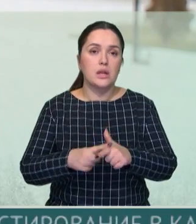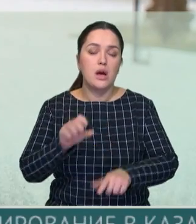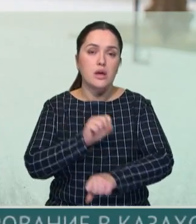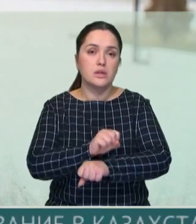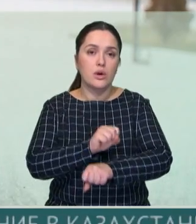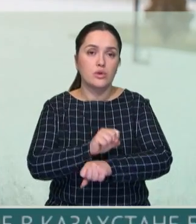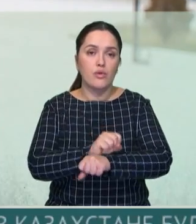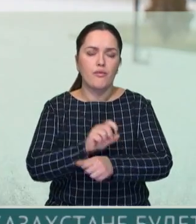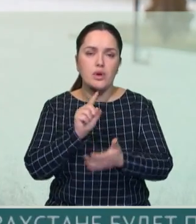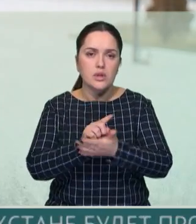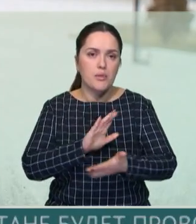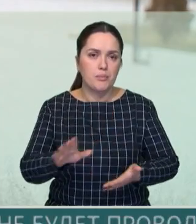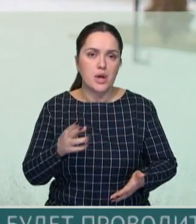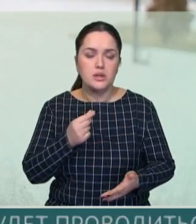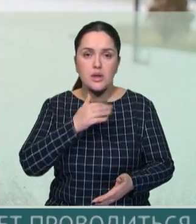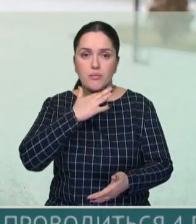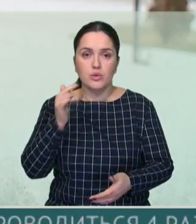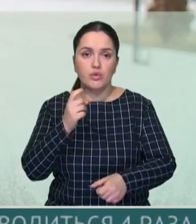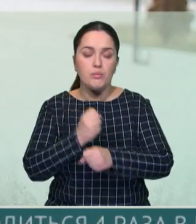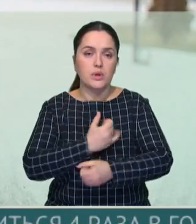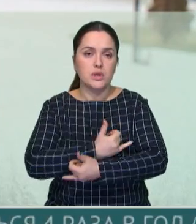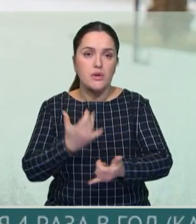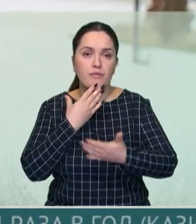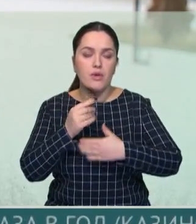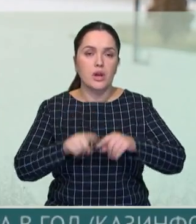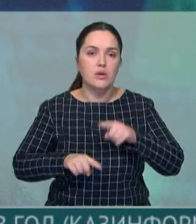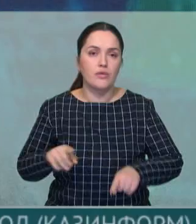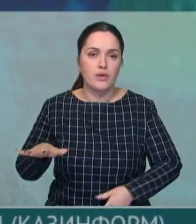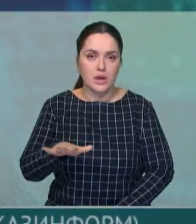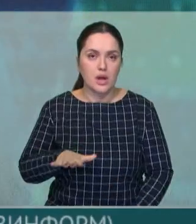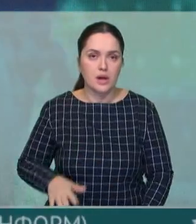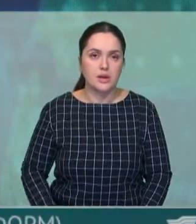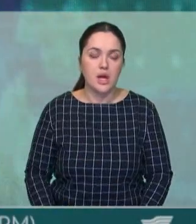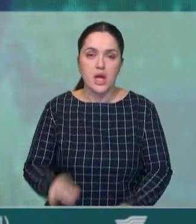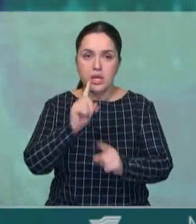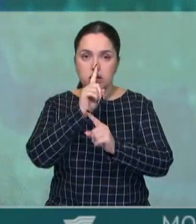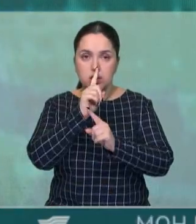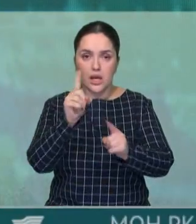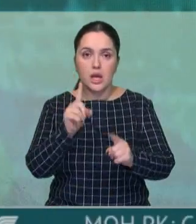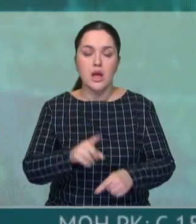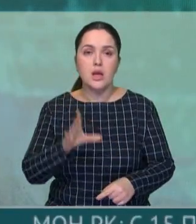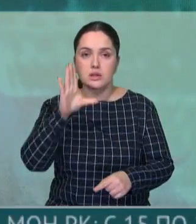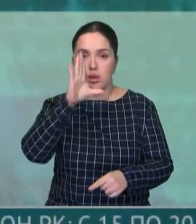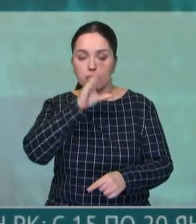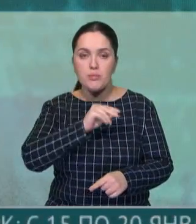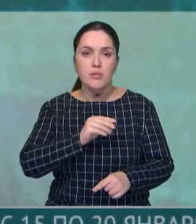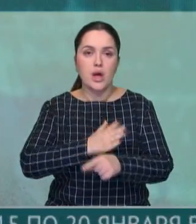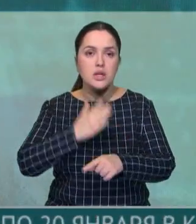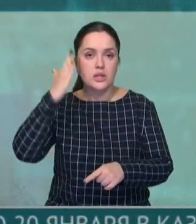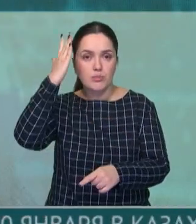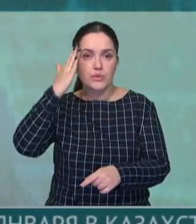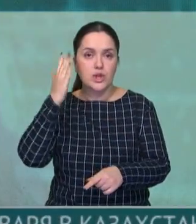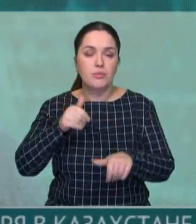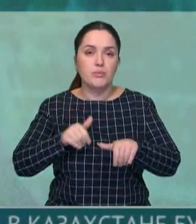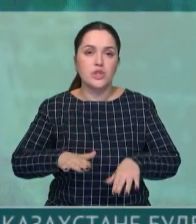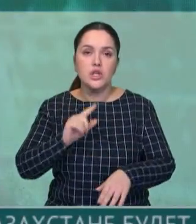Не обязательно иметь много денег, чтобы что-то делать для своего родного края. Креативность, коммуникабельность и способность к